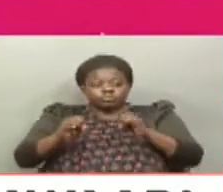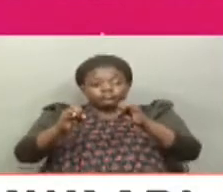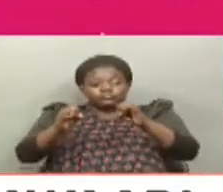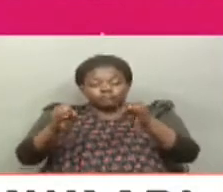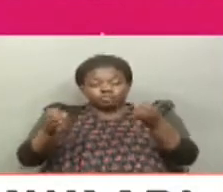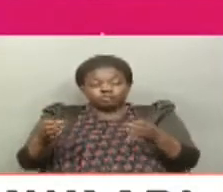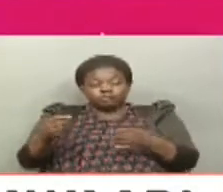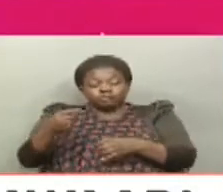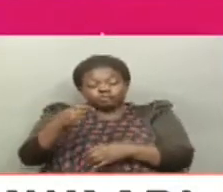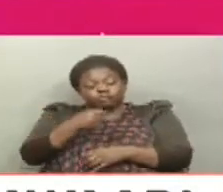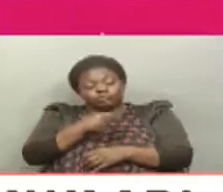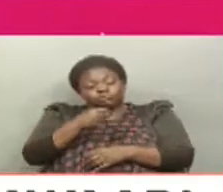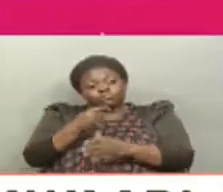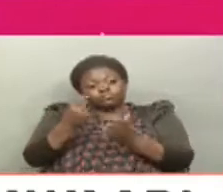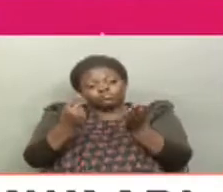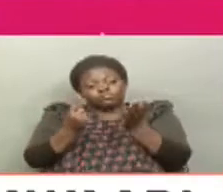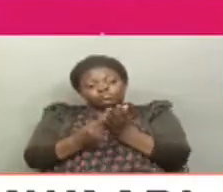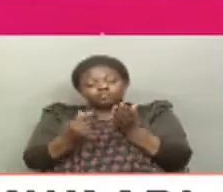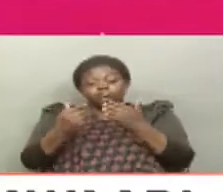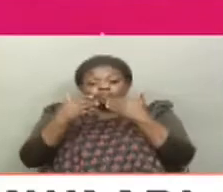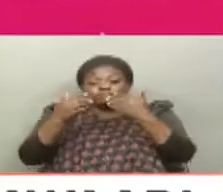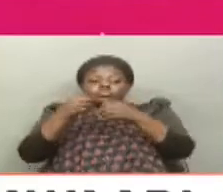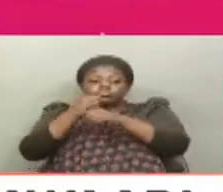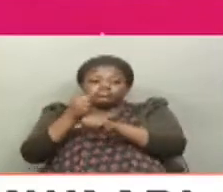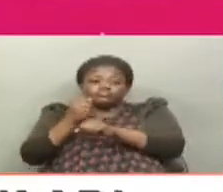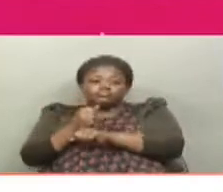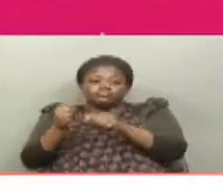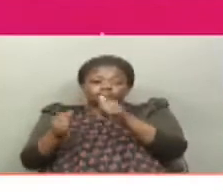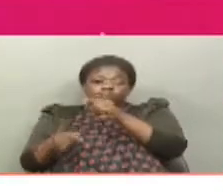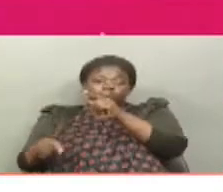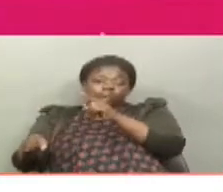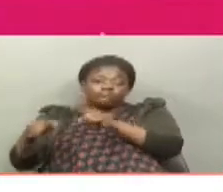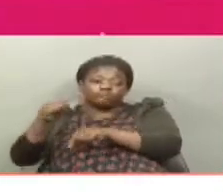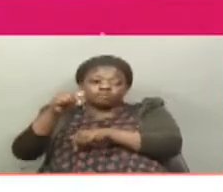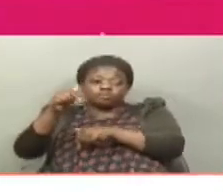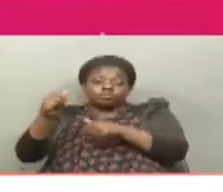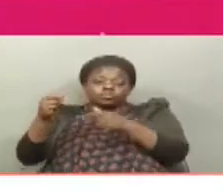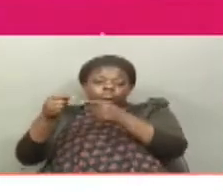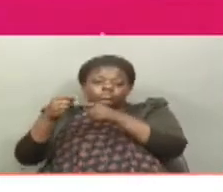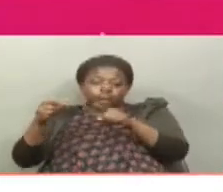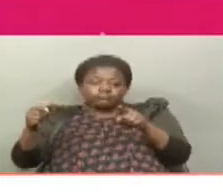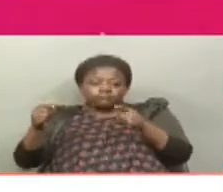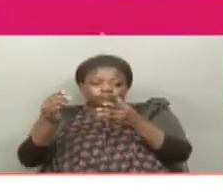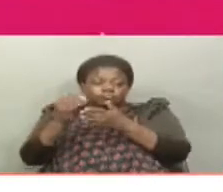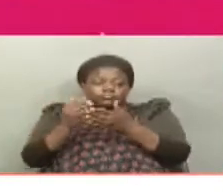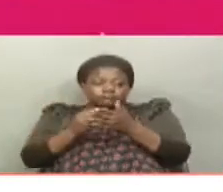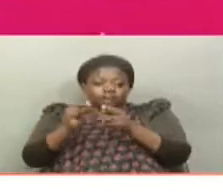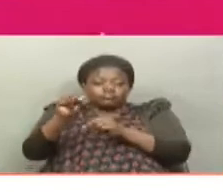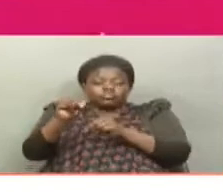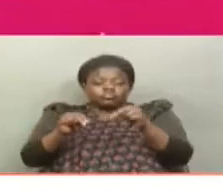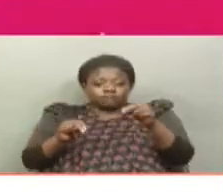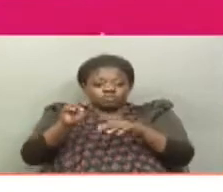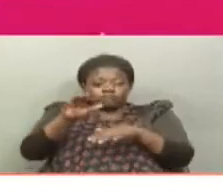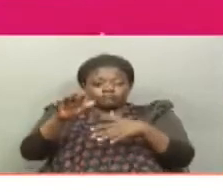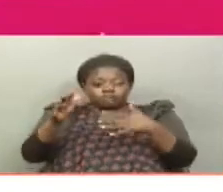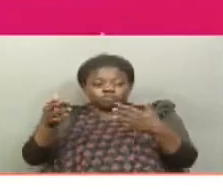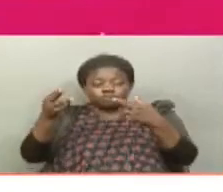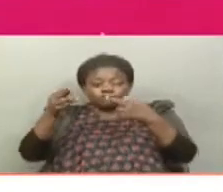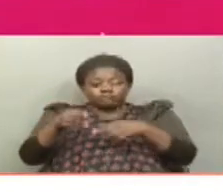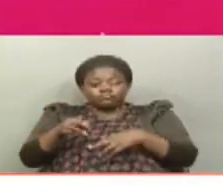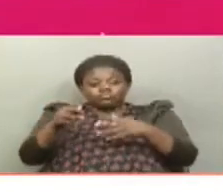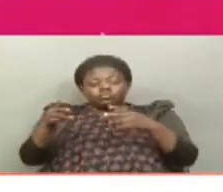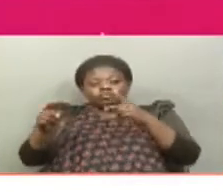Corporate Governance Uganda kisiimye ebitongole ebiridde mu binna byakendo ebitali bimu olw'enzirukanya yaabyo. Bino bibadde